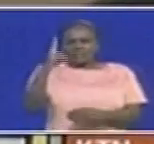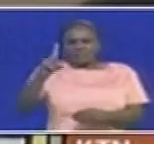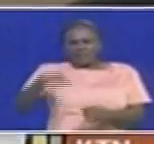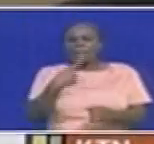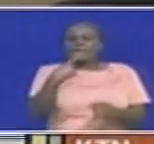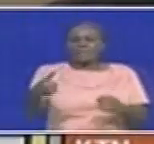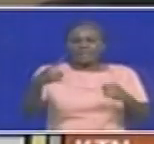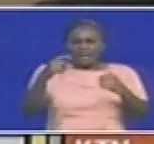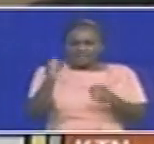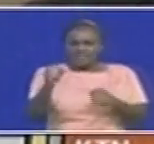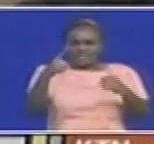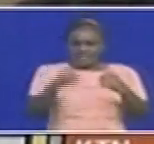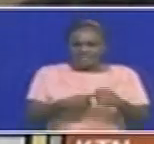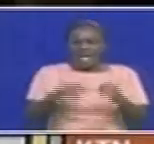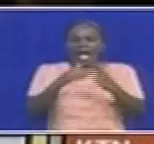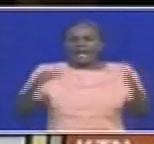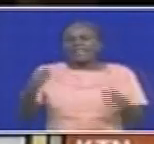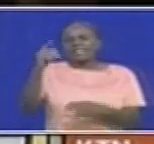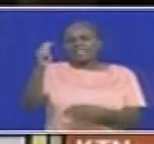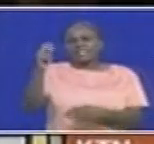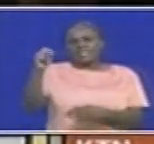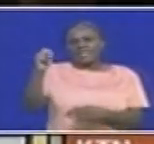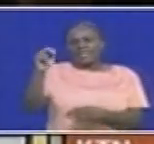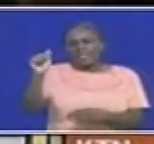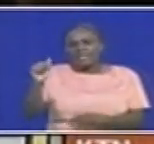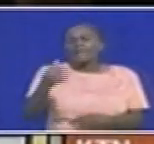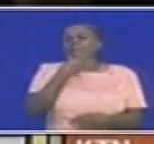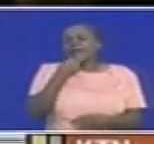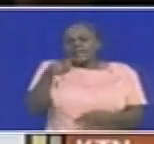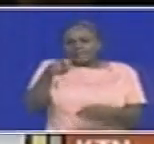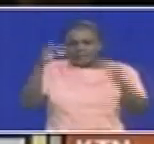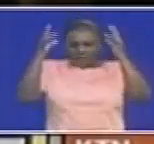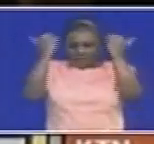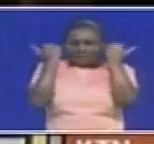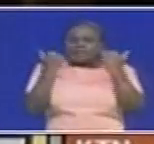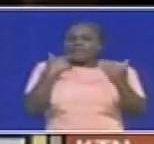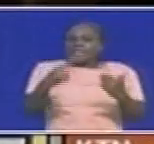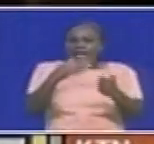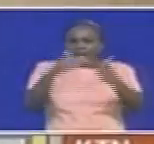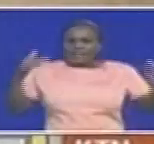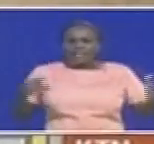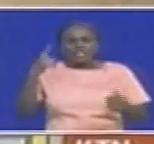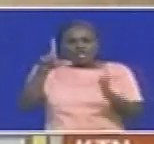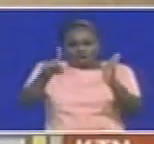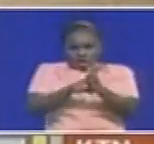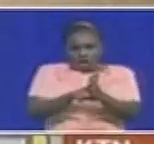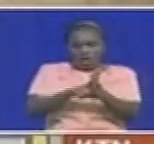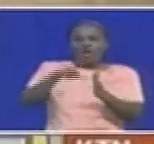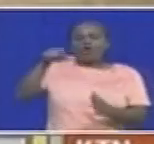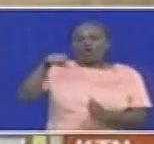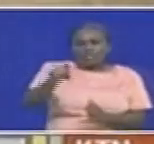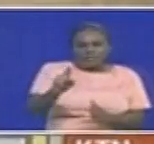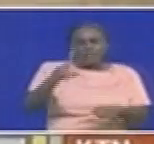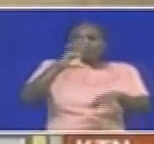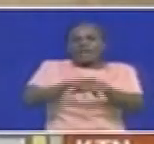32,156 za George Wanjohi wa TNA. Mahakama imesema kwamba ni kinyume cha sheria kwa IEBC kuchukua tena cheti